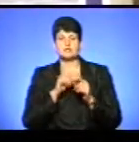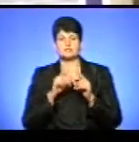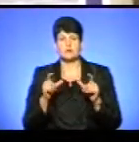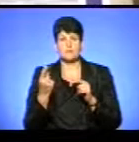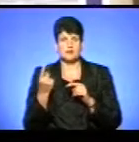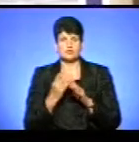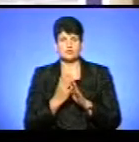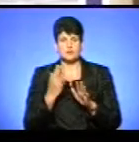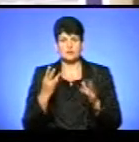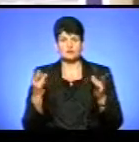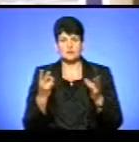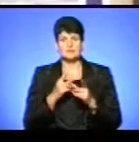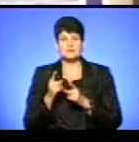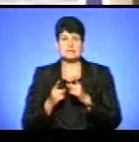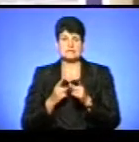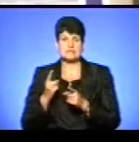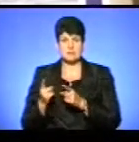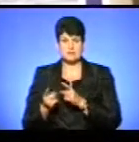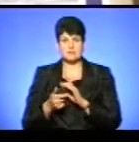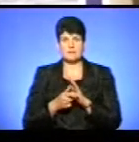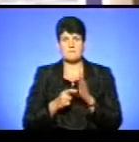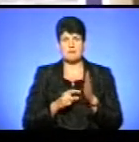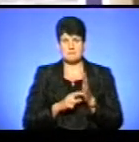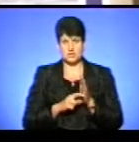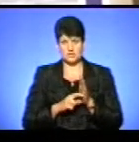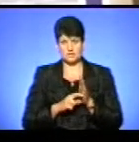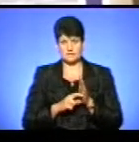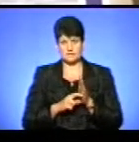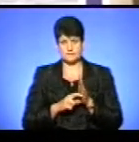першу чергу потрібна зміна от саме приміщень,